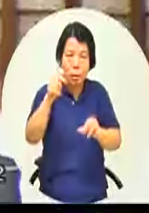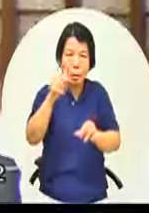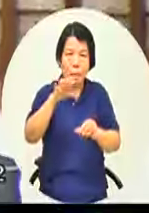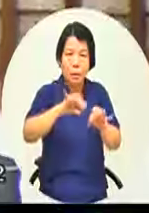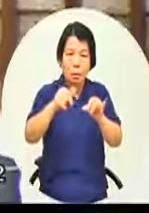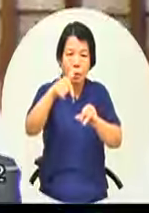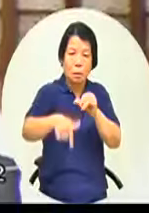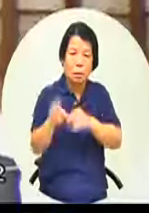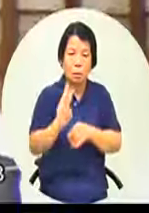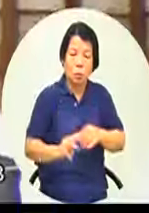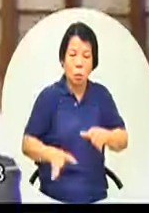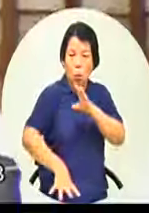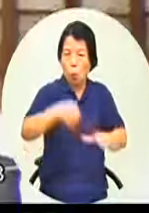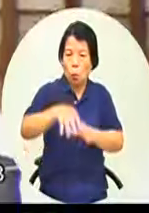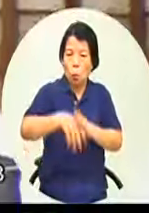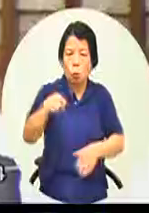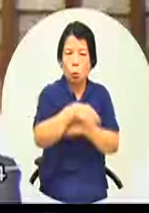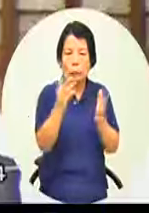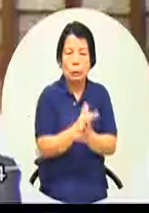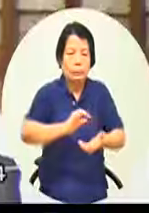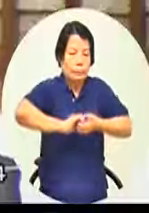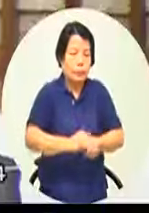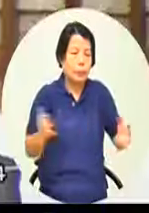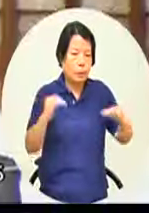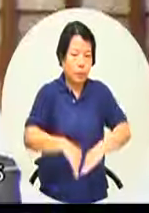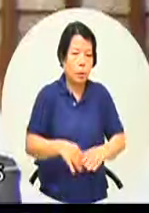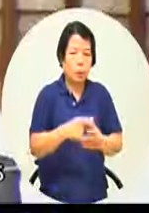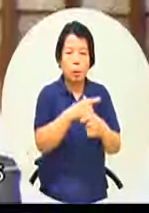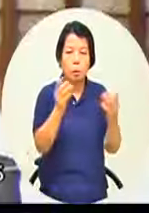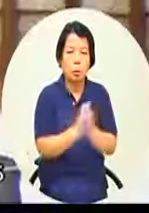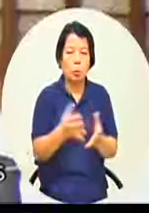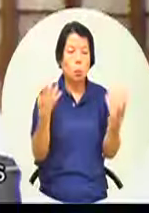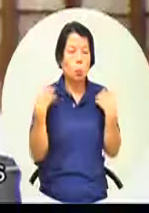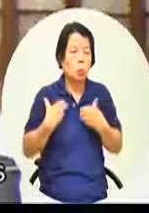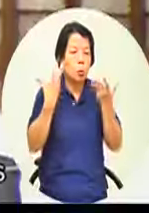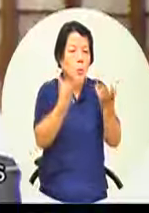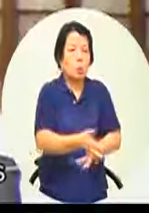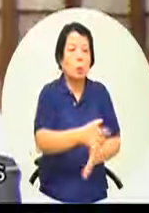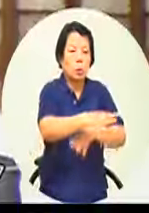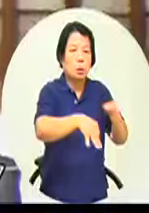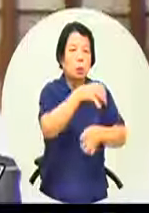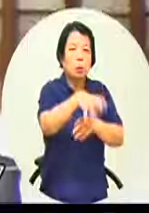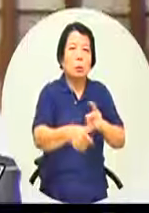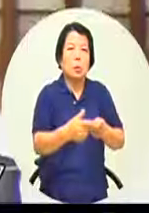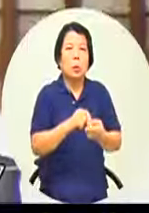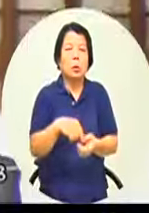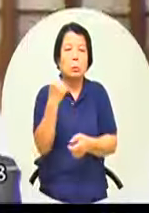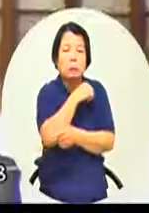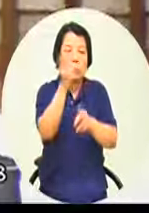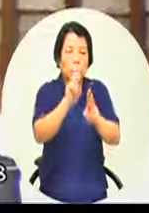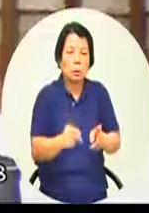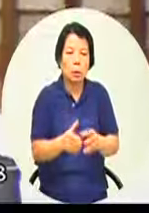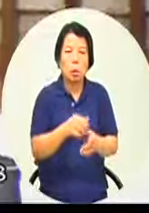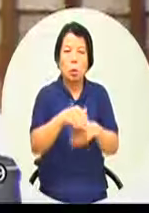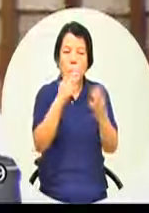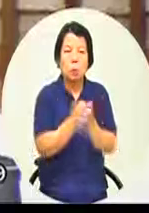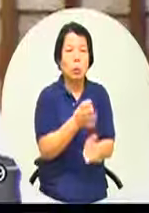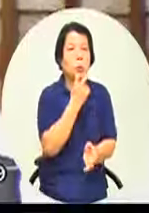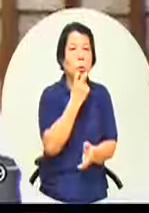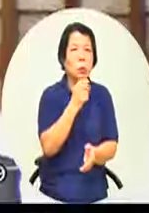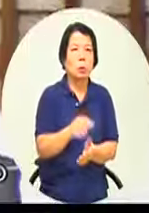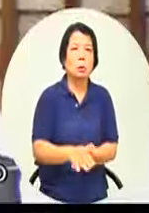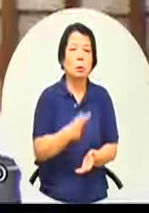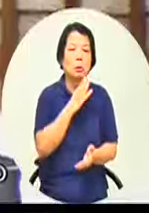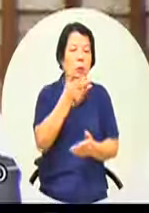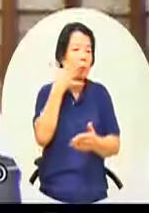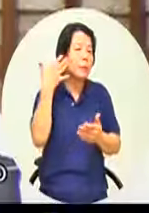帮哦。帮一个你推给台电，帮一个你推给经济部，那现在都是你中央的呢，你不要说当作 那是哪